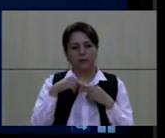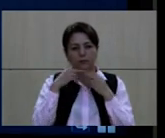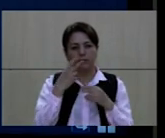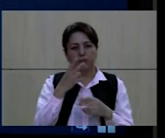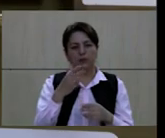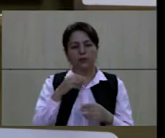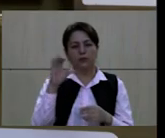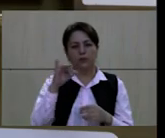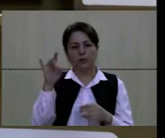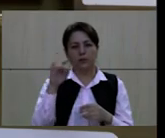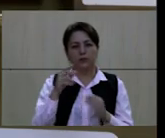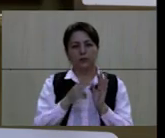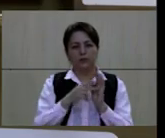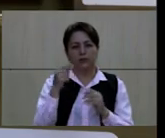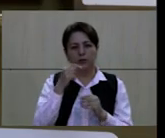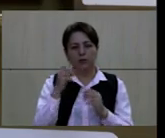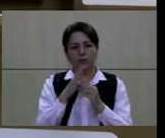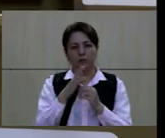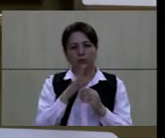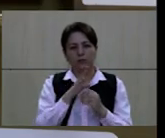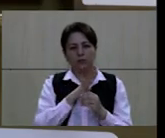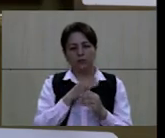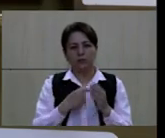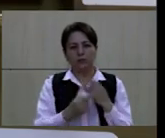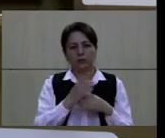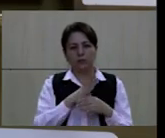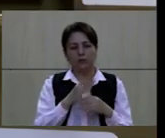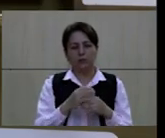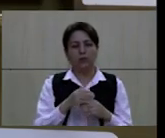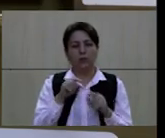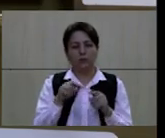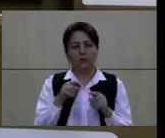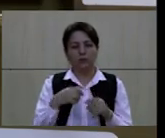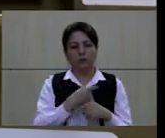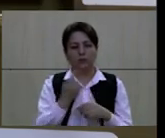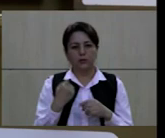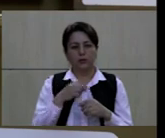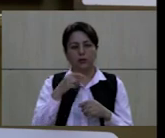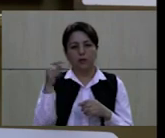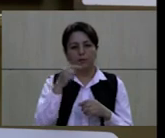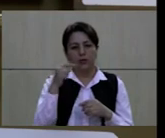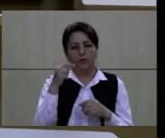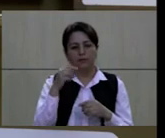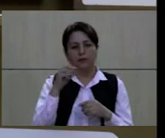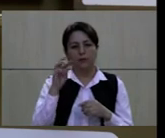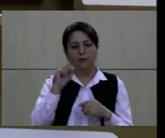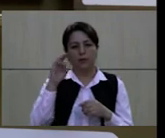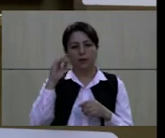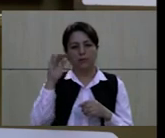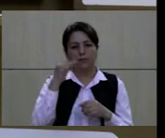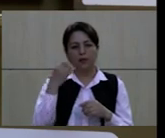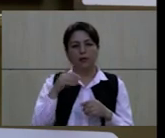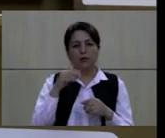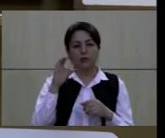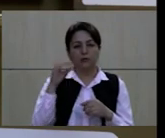bering. Surati 8 ayro 15 hosil bo'ldi. Buni biz manfiy songa o'tib qo'ymang. Butun